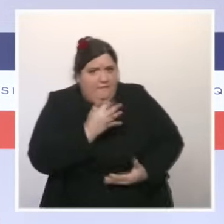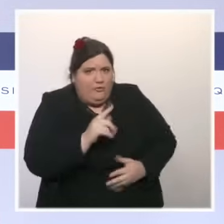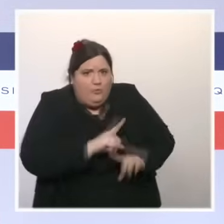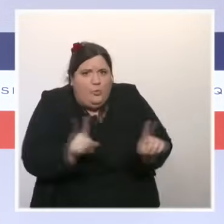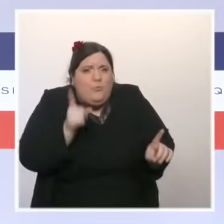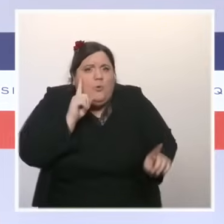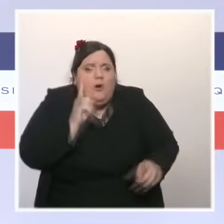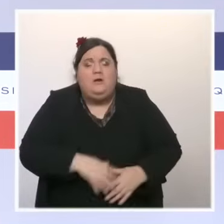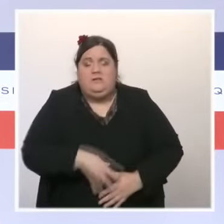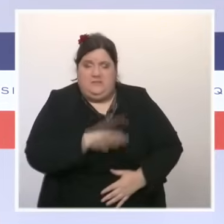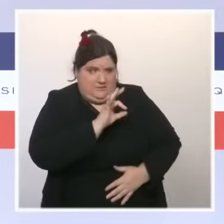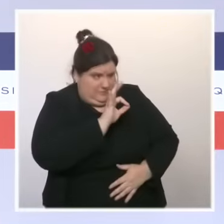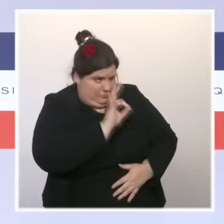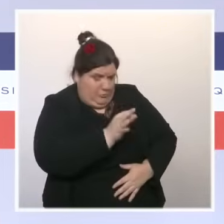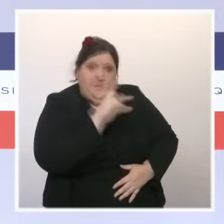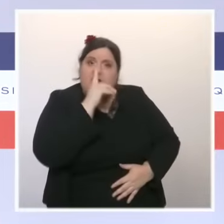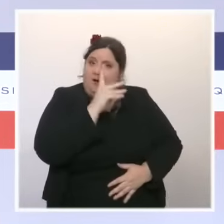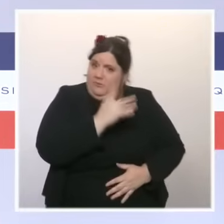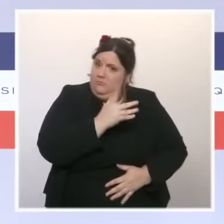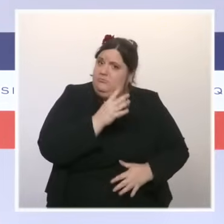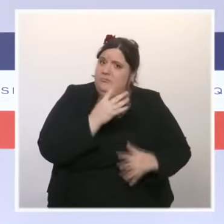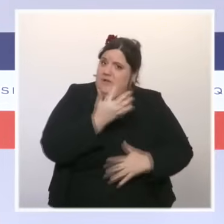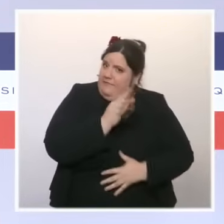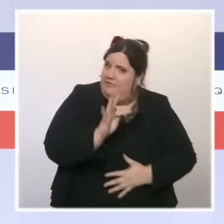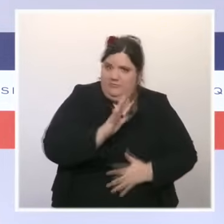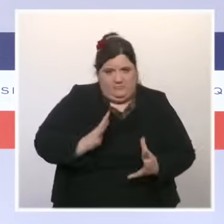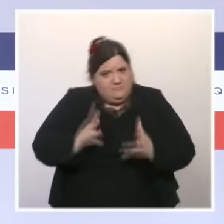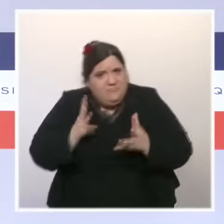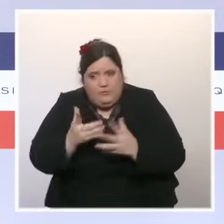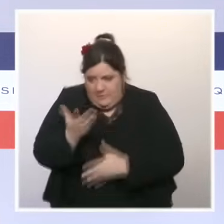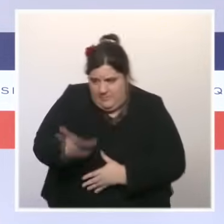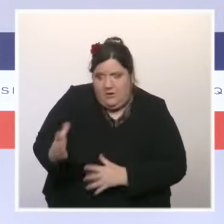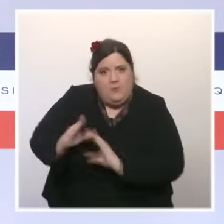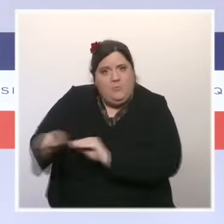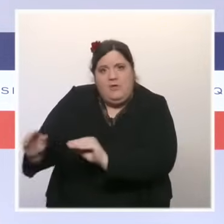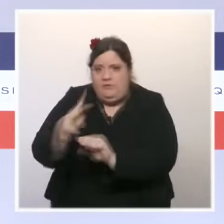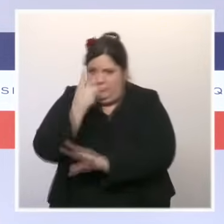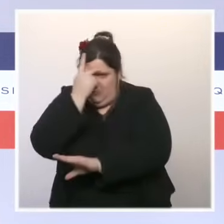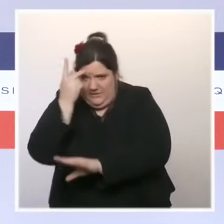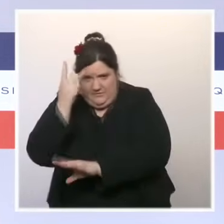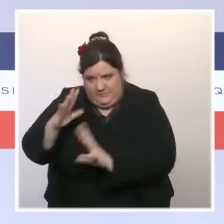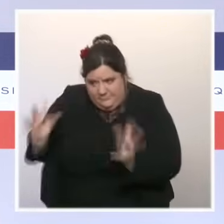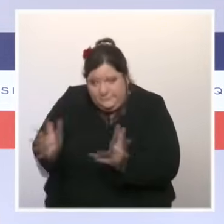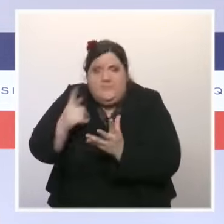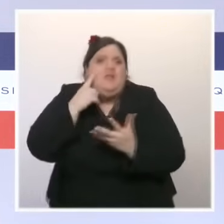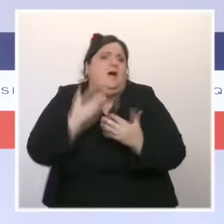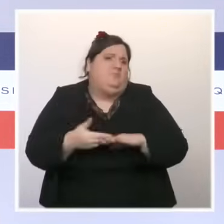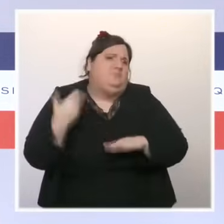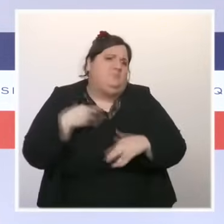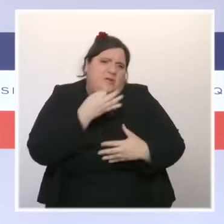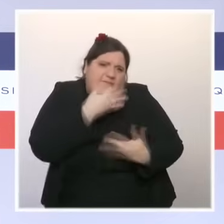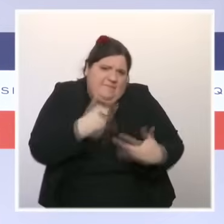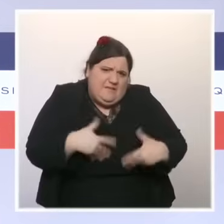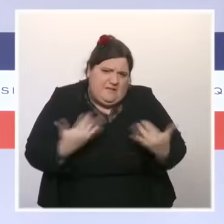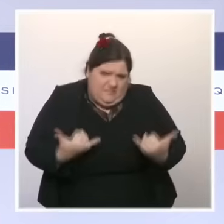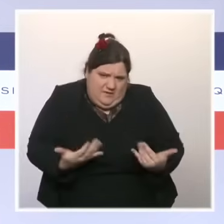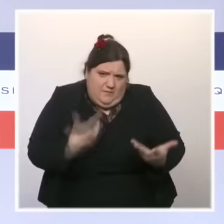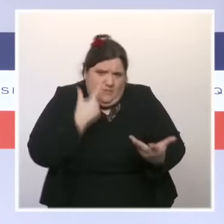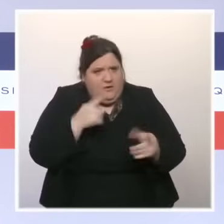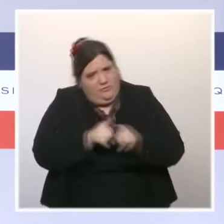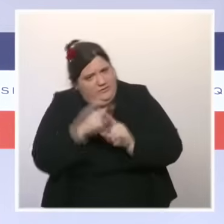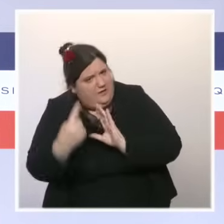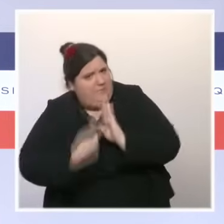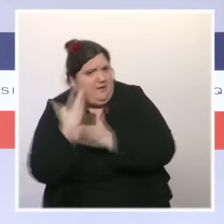de la France à l'endroit, effectivement, des populations palestiniennes. Nous avons déjà pu en parler ici, mais je préfère aussi le rappeler.